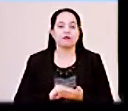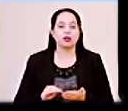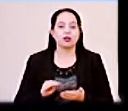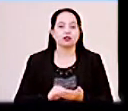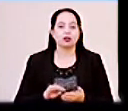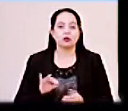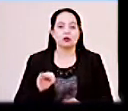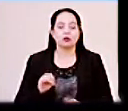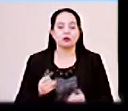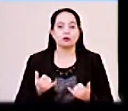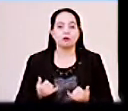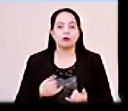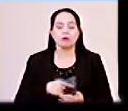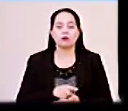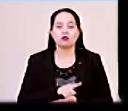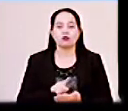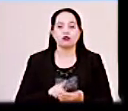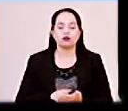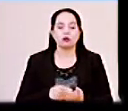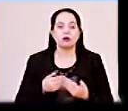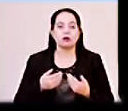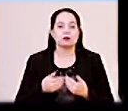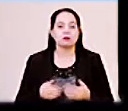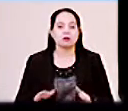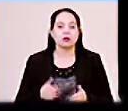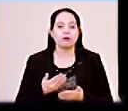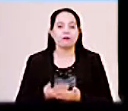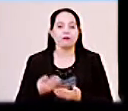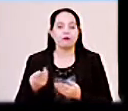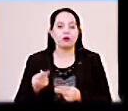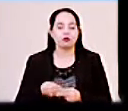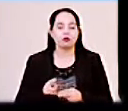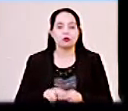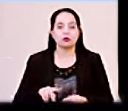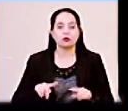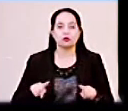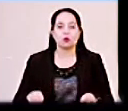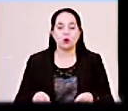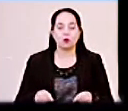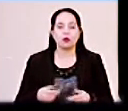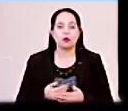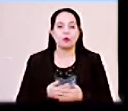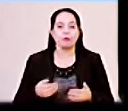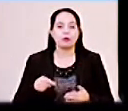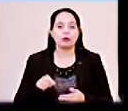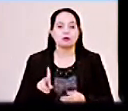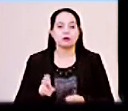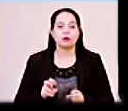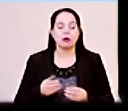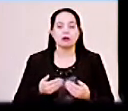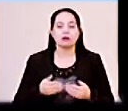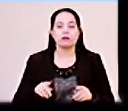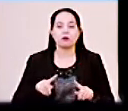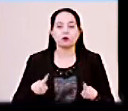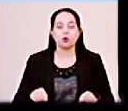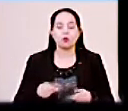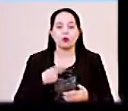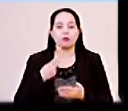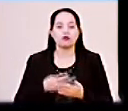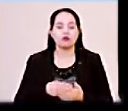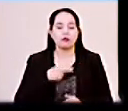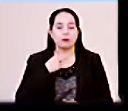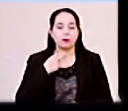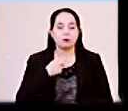выражение. Теперь мы должны раскрыть вот эти скобки. Перед тем, как раскрываем скобки,